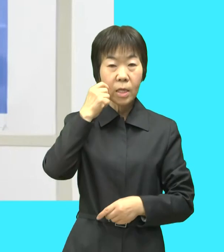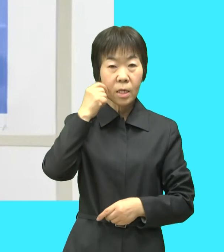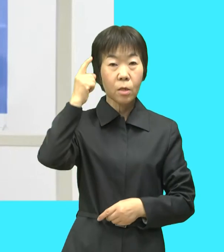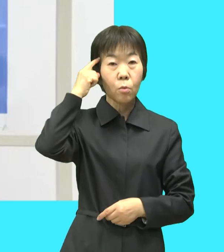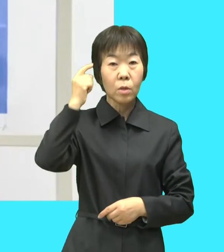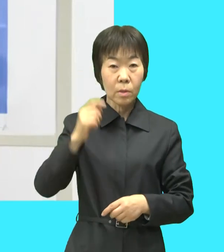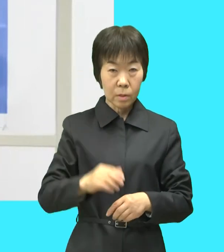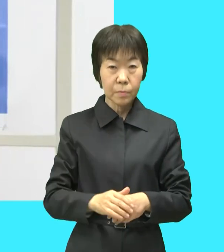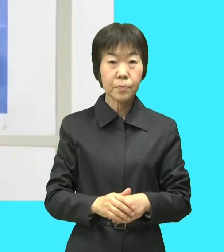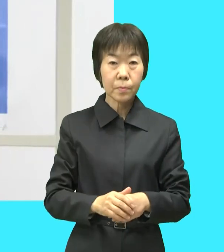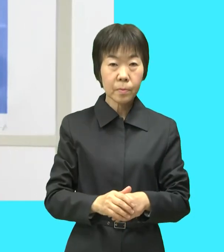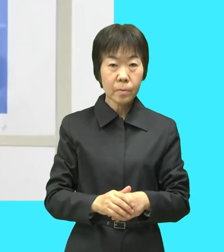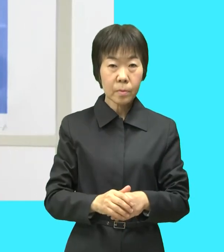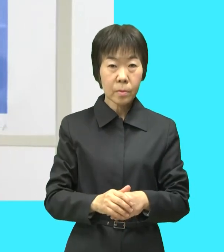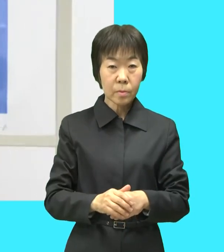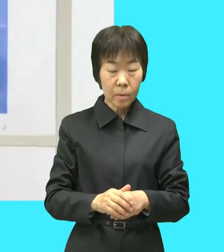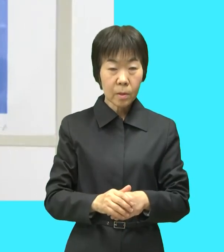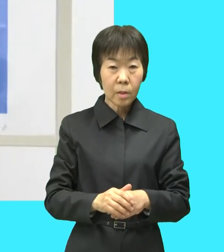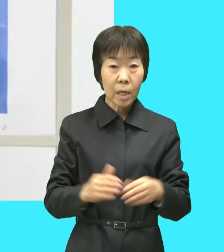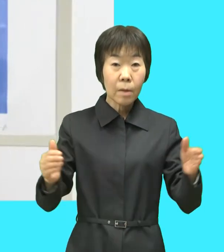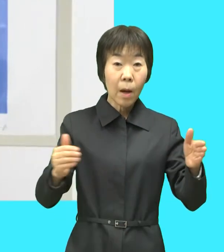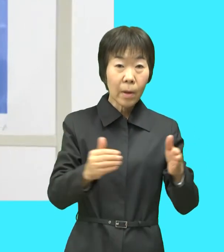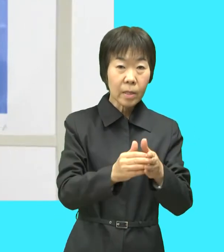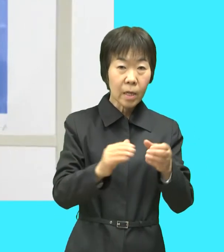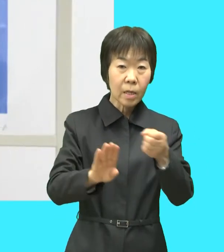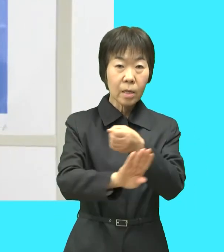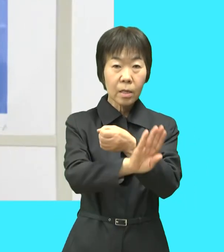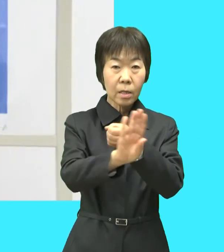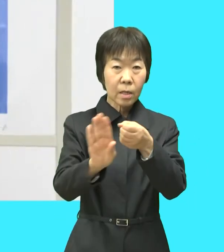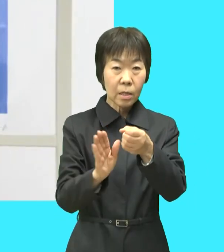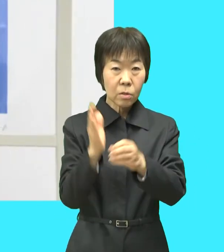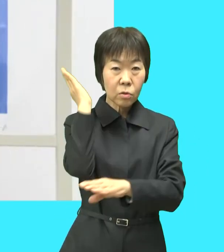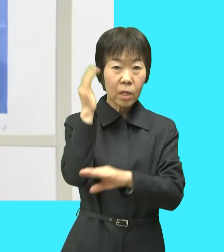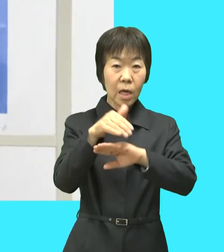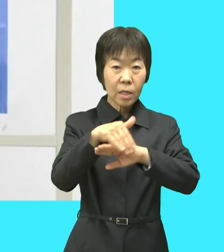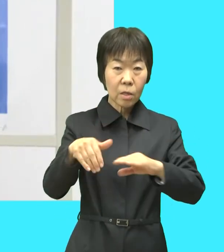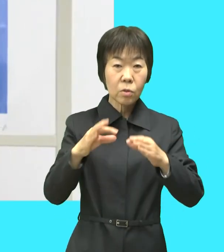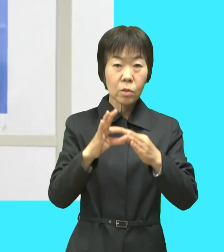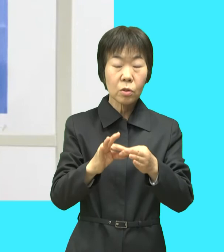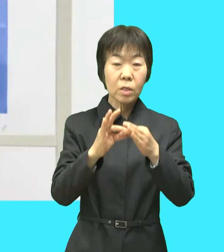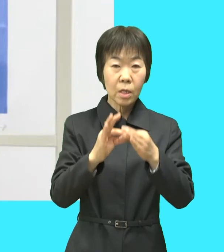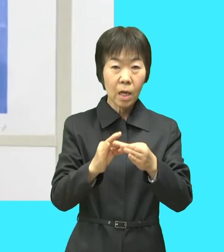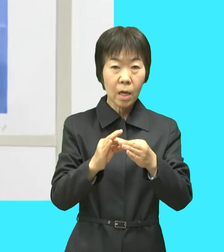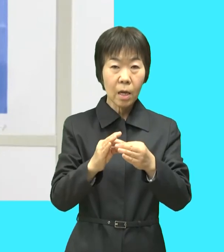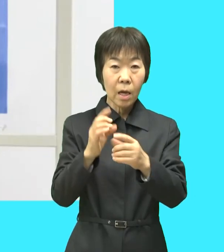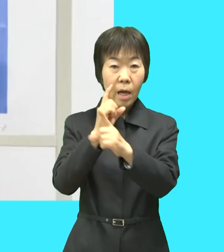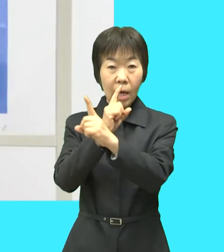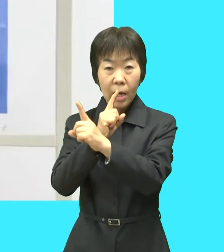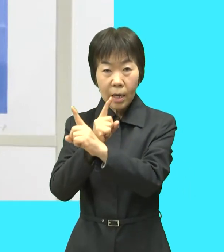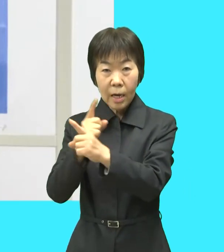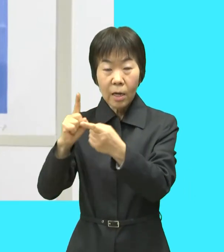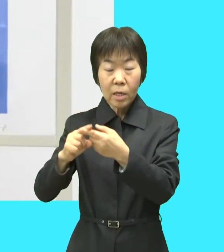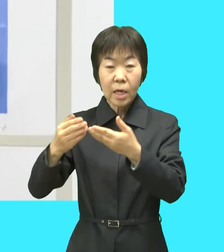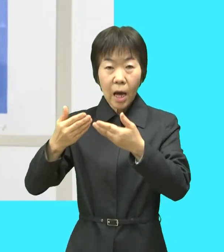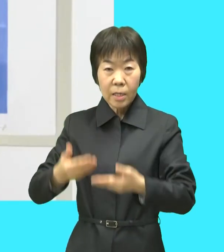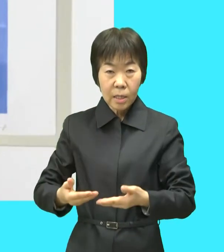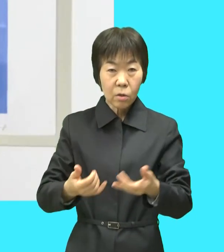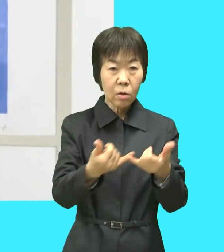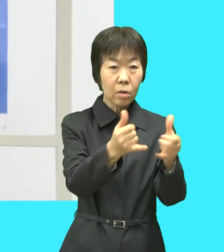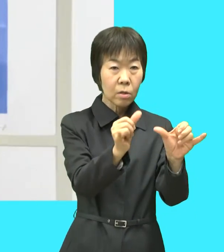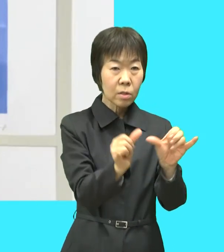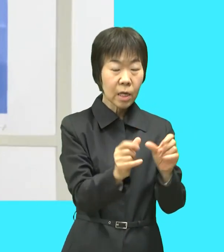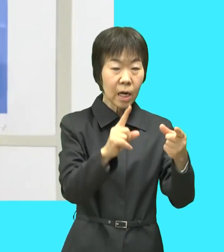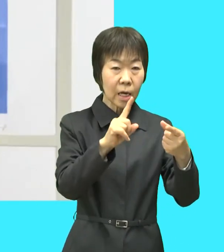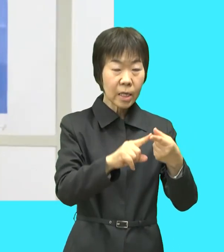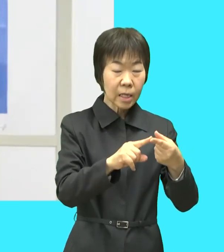思います。その上でこれまで原子力政策をめぐってですね、科学的安全と社会的安